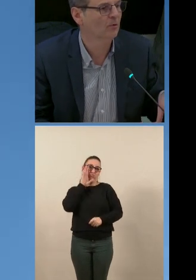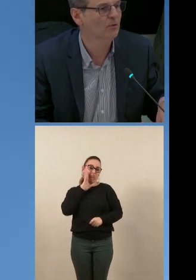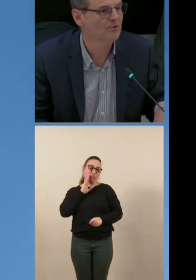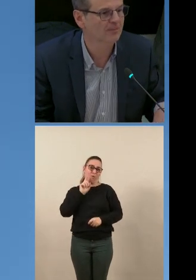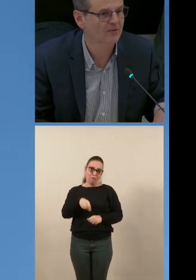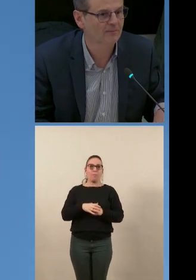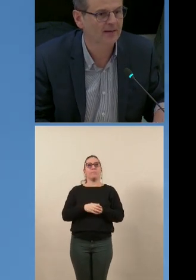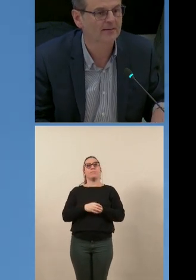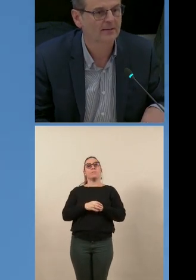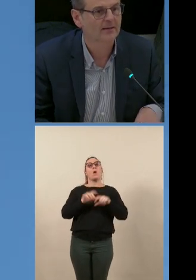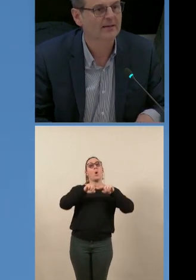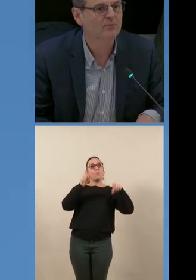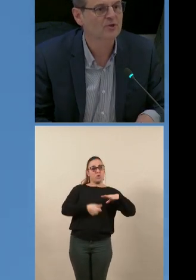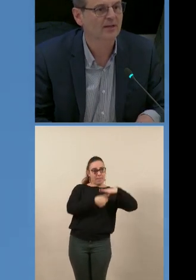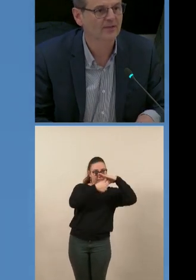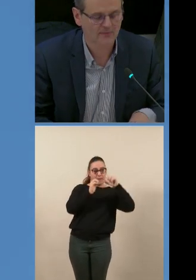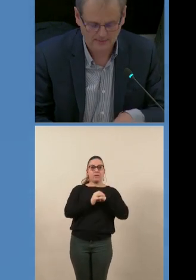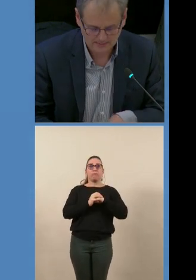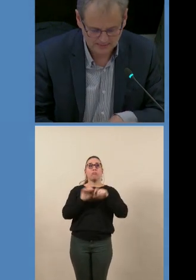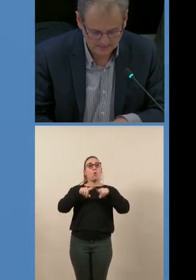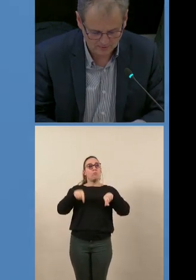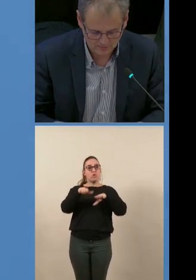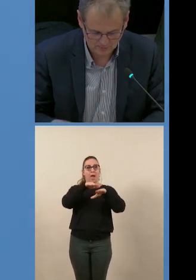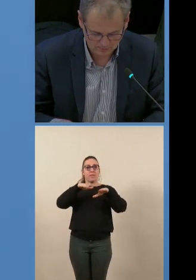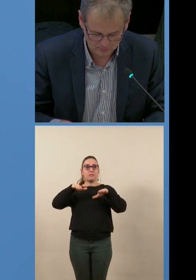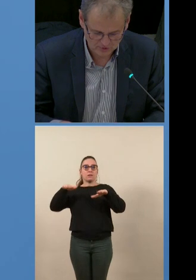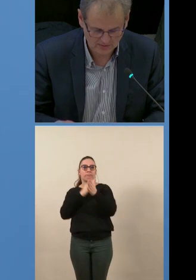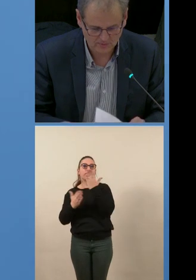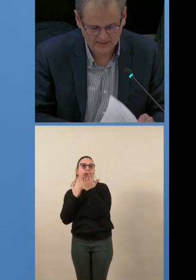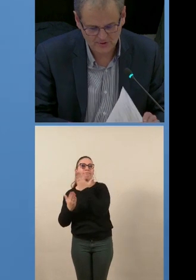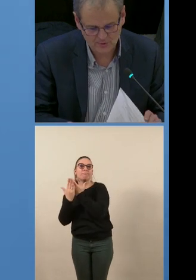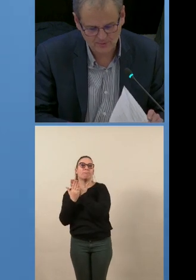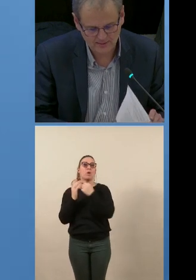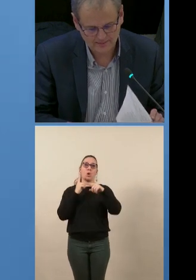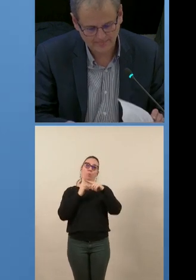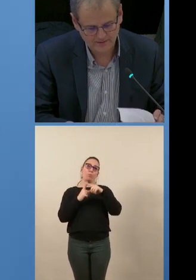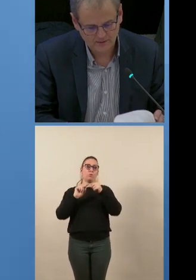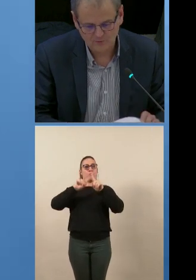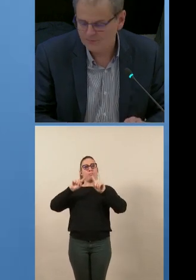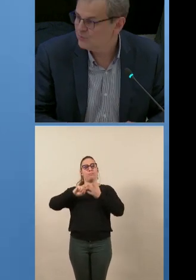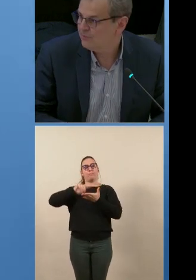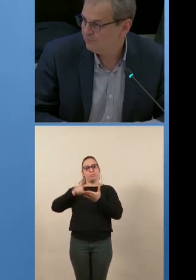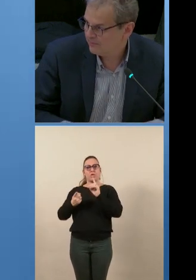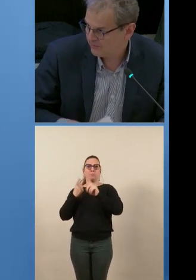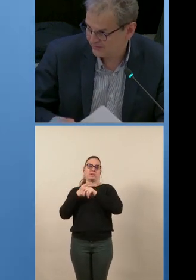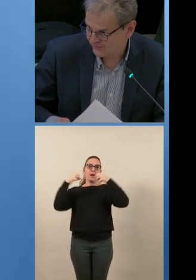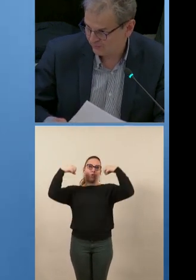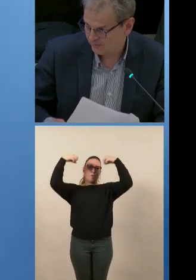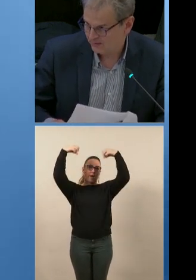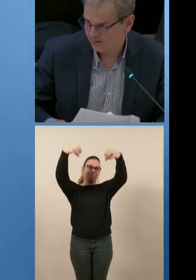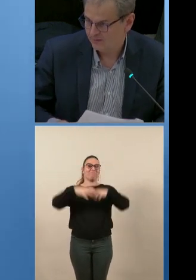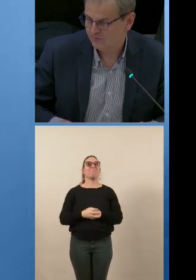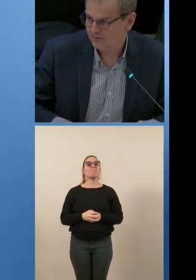concernant le budget principal les budget annexe et le le budget de la régie lumière voilà Monsieur le Maire pour la